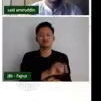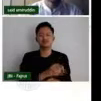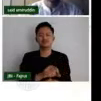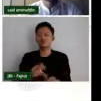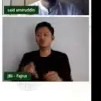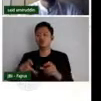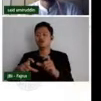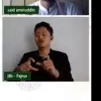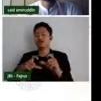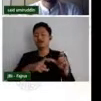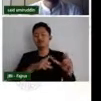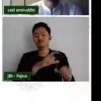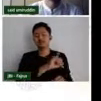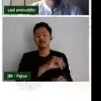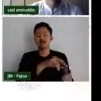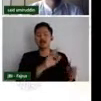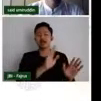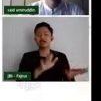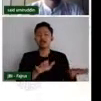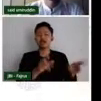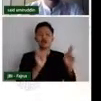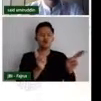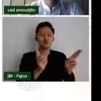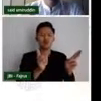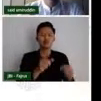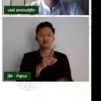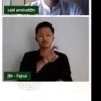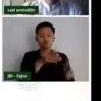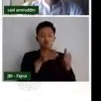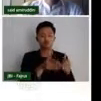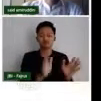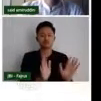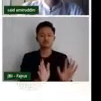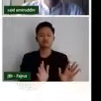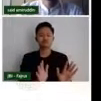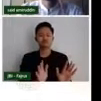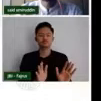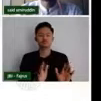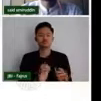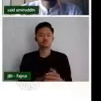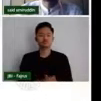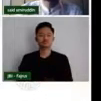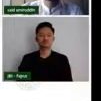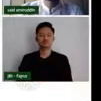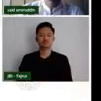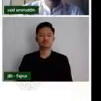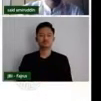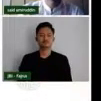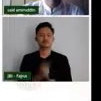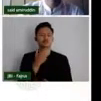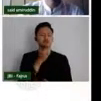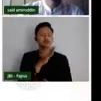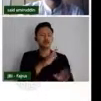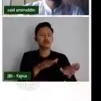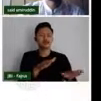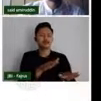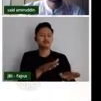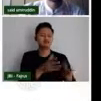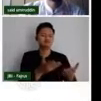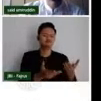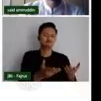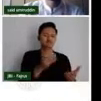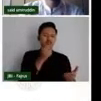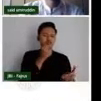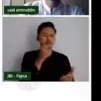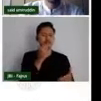artinya mereka itu tidak berkebutuhan khusus, bisa menjalankan pendidikan sebagaimana mestinya, sementara di sekolah luar